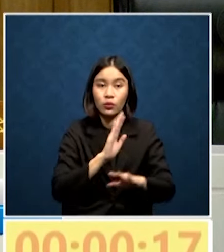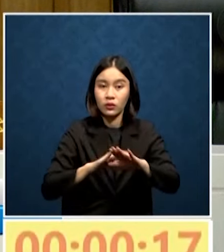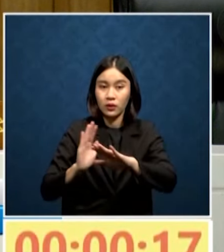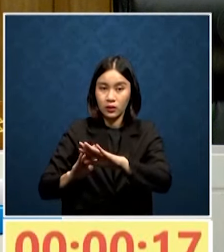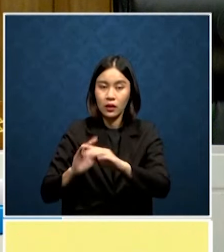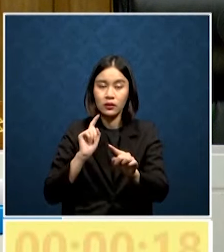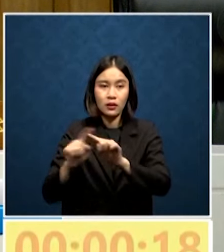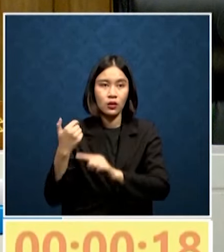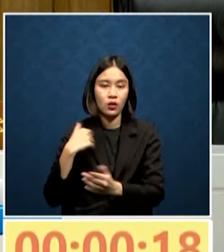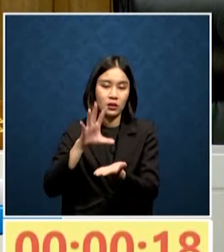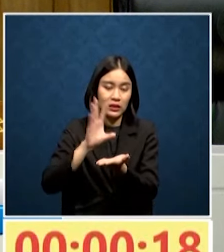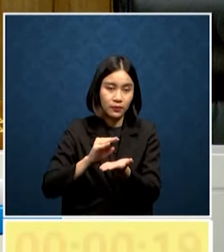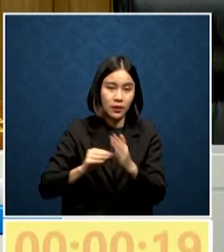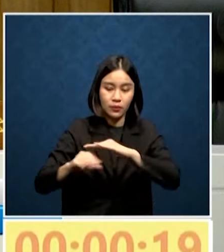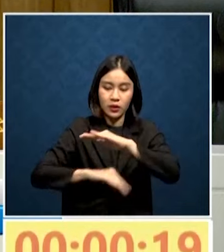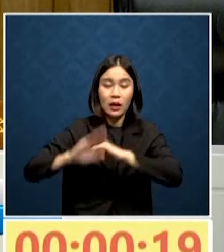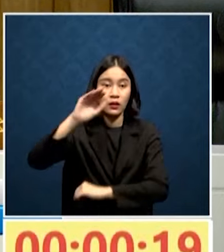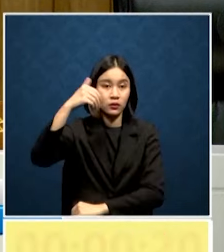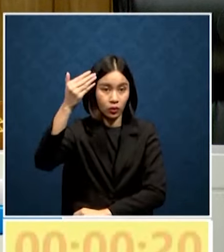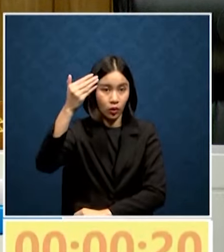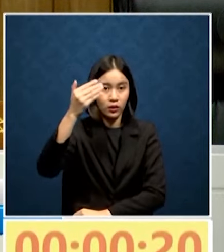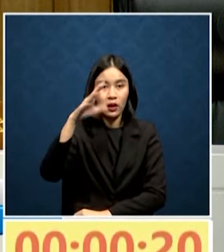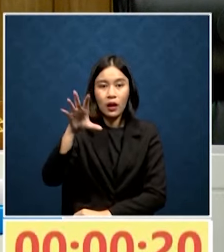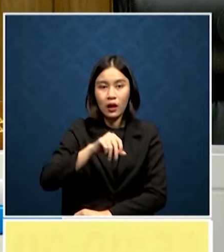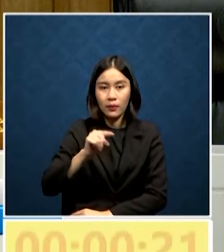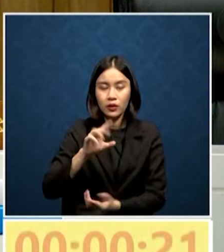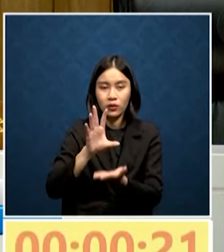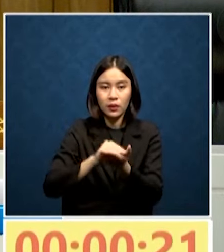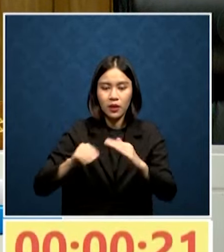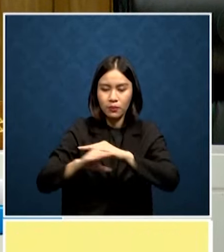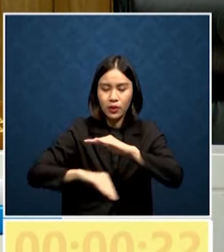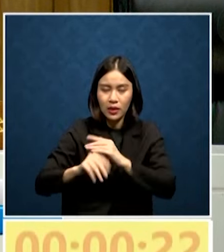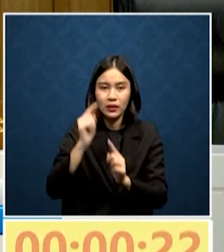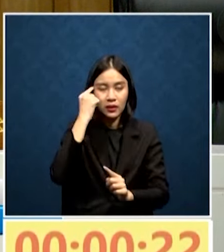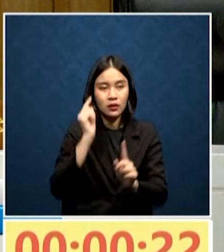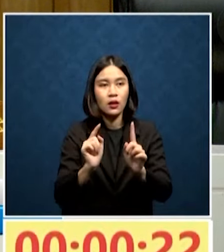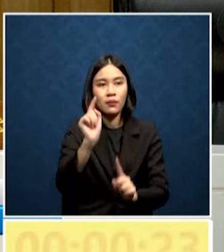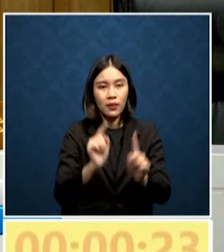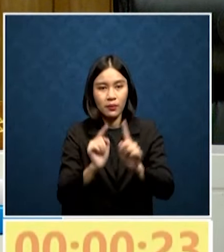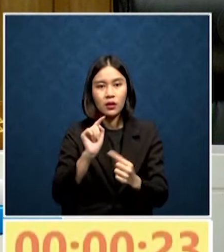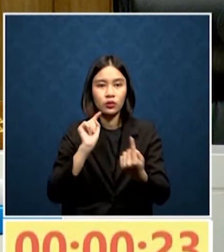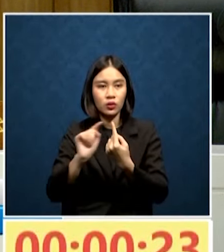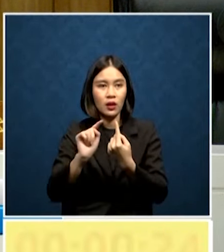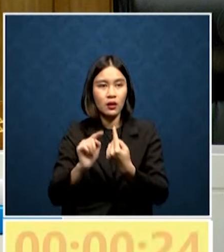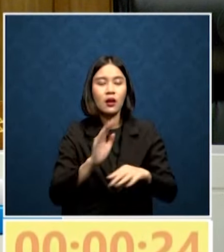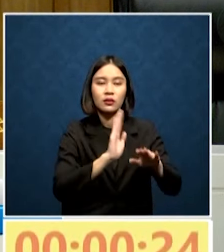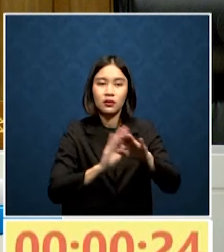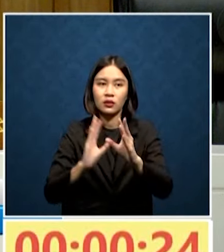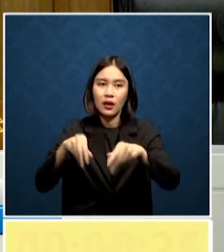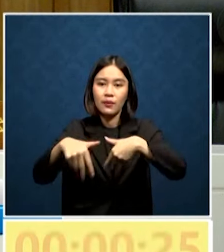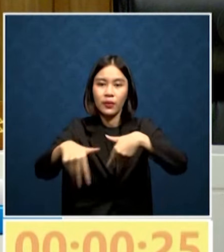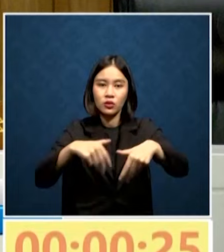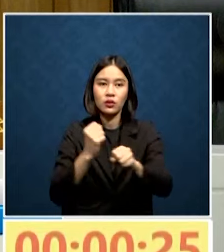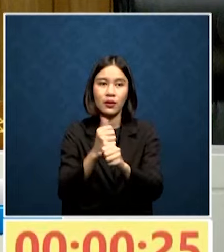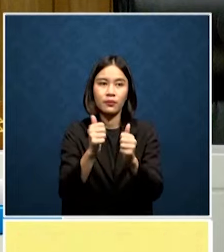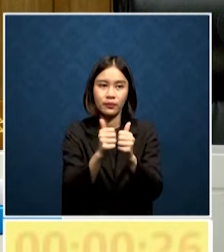เนี่ยมันต้องมีข้อมูลแต่เบื้องต้นก่อนนะครับที่จะนำมาเป็นข้อมูลในการที่จะมาประเมินแล้วก็นำไปสู่ในการที่จะแจ้งเตือนให้กับพี่น้องประชาชนได้อย่